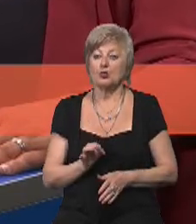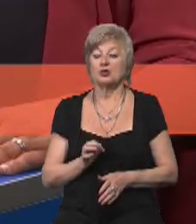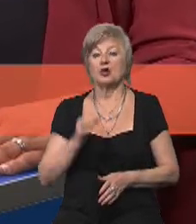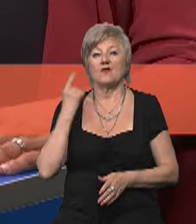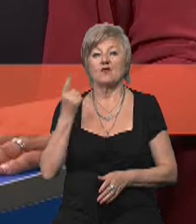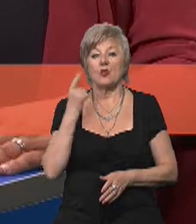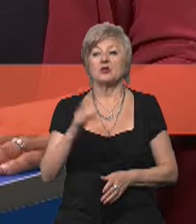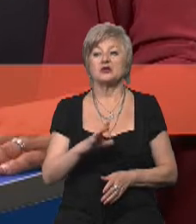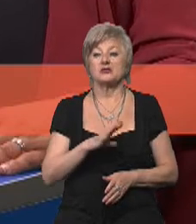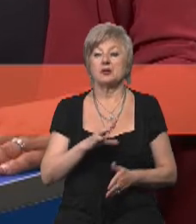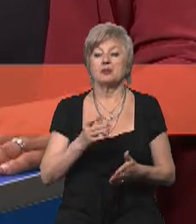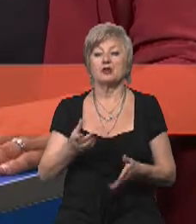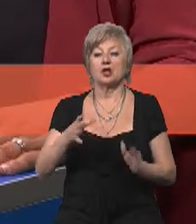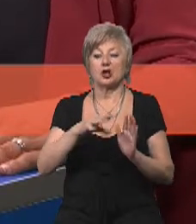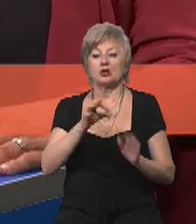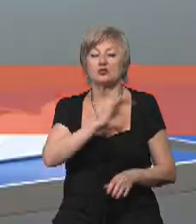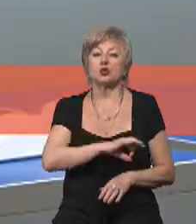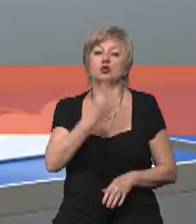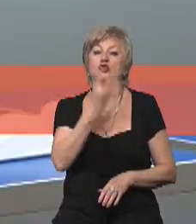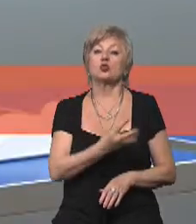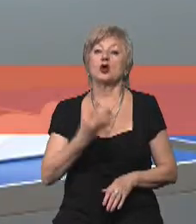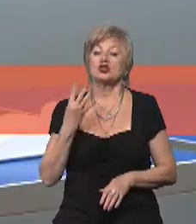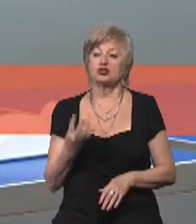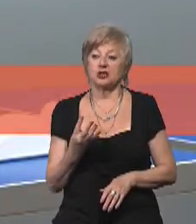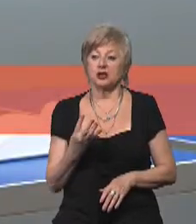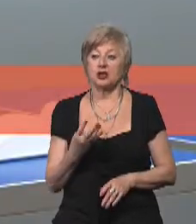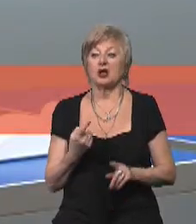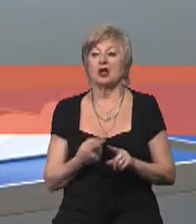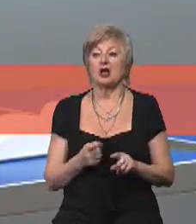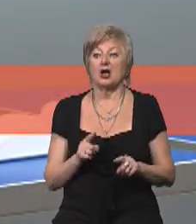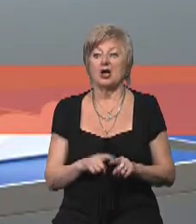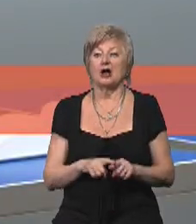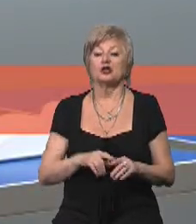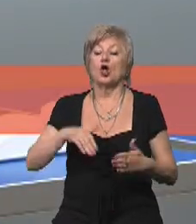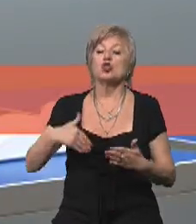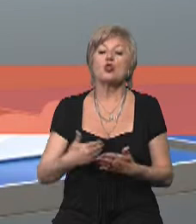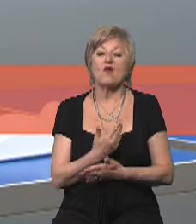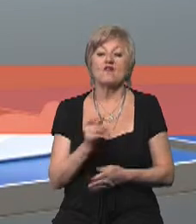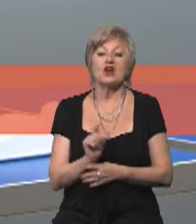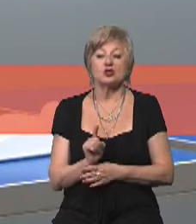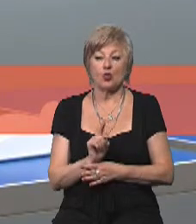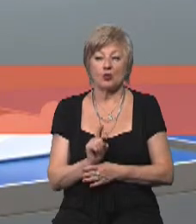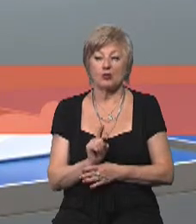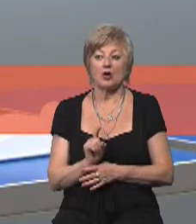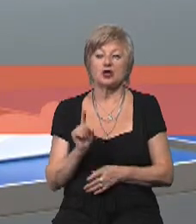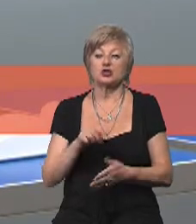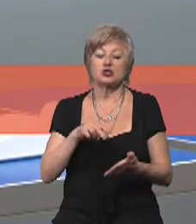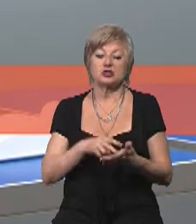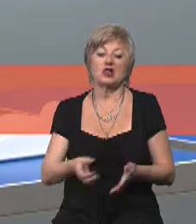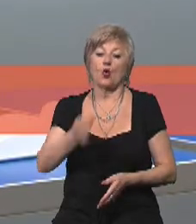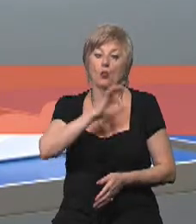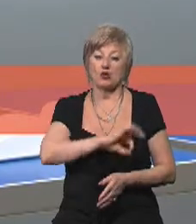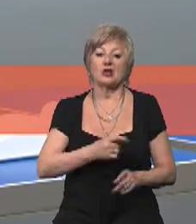було застосовано 44. Тобто це нова норма, яка стала